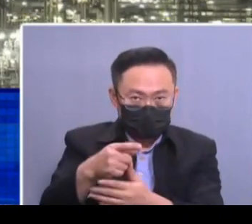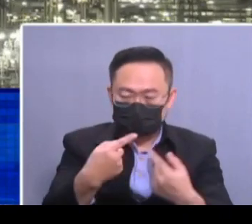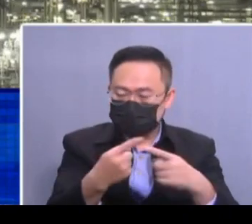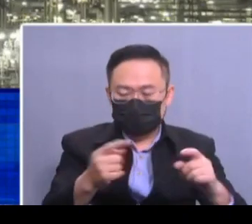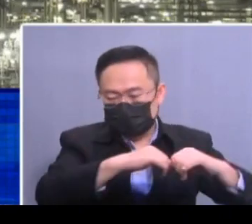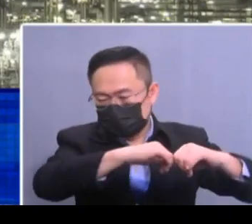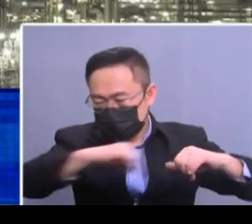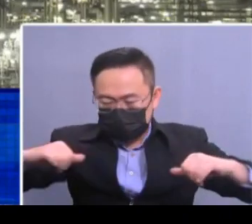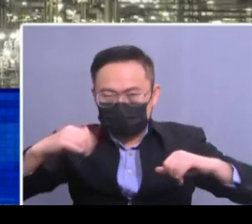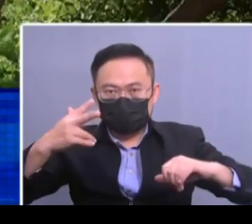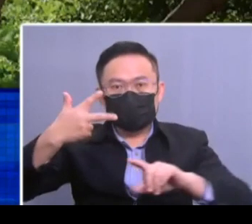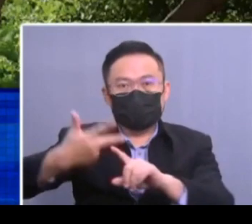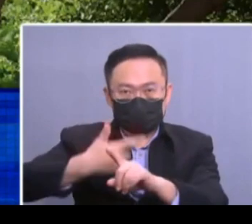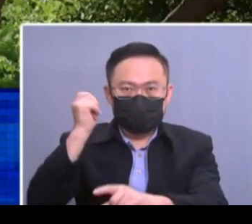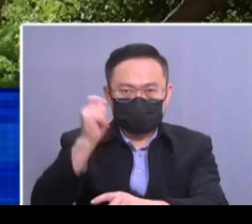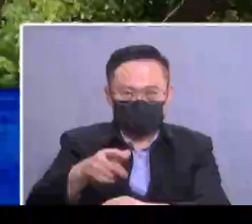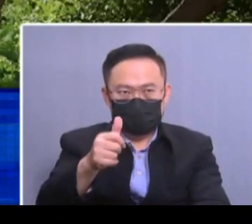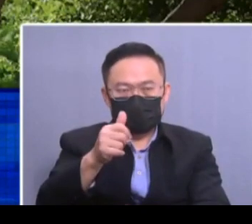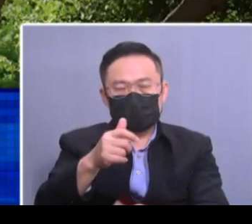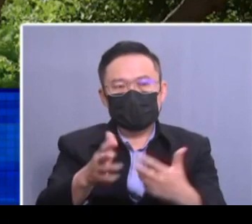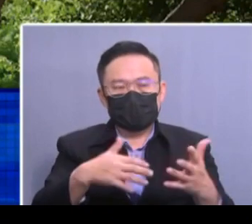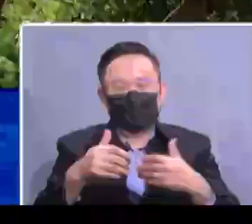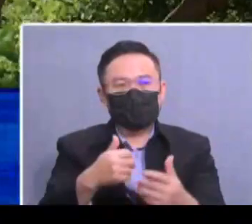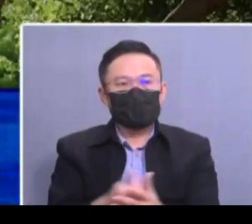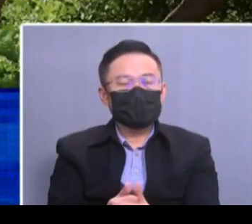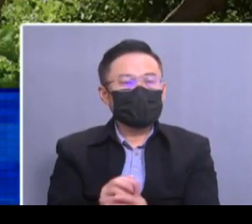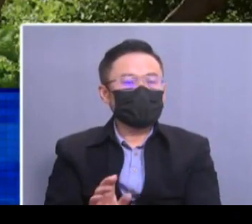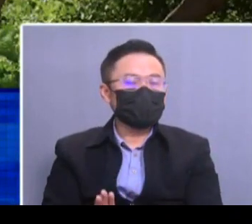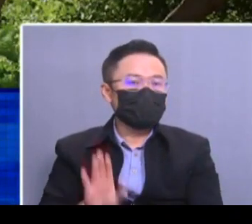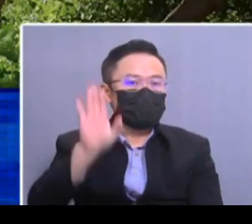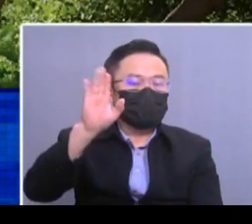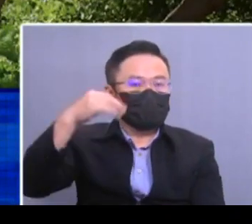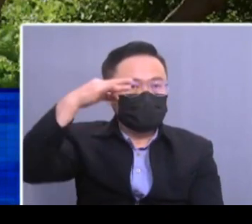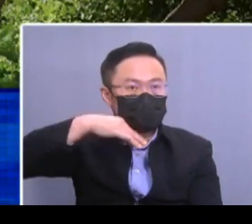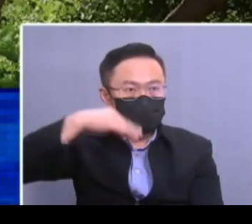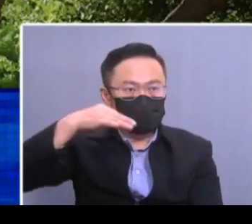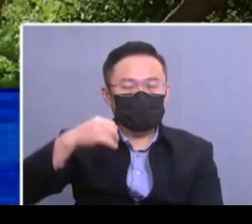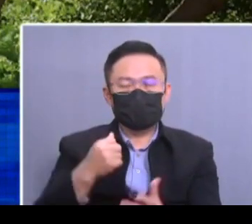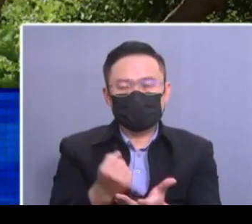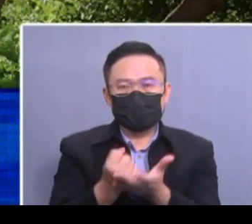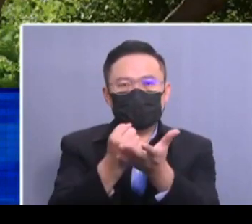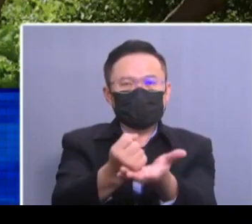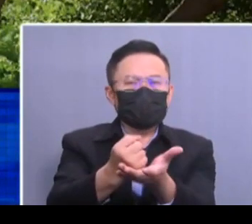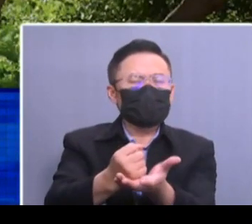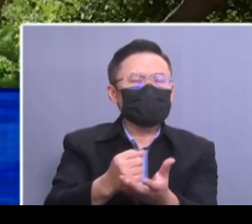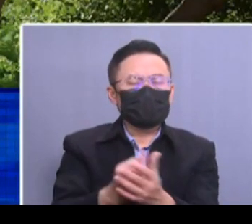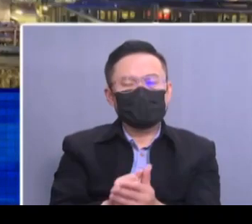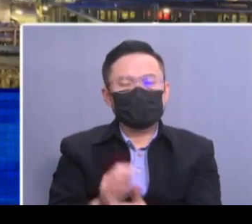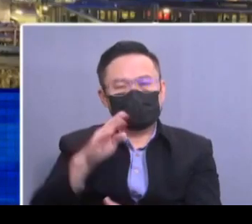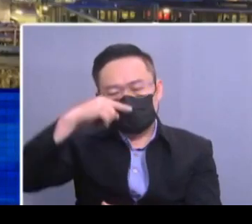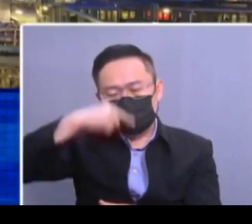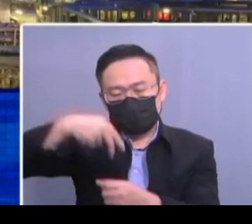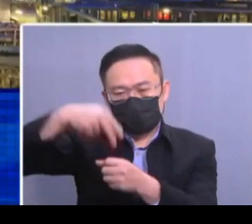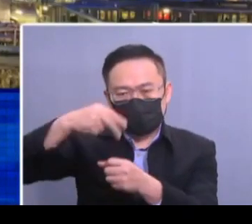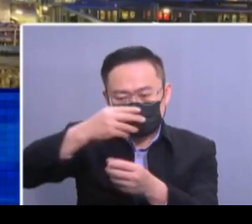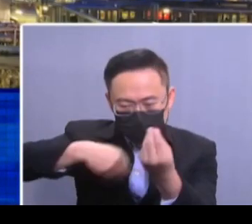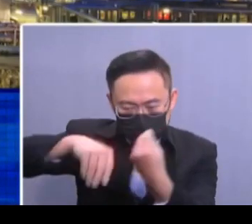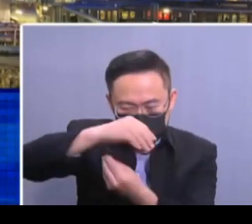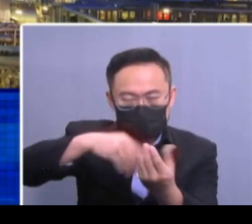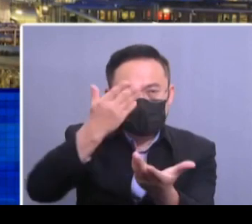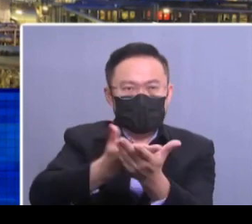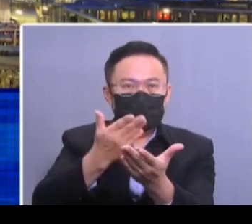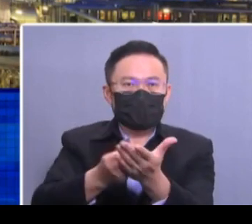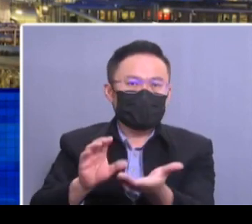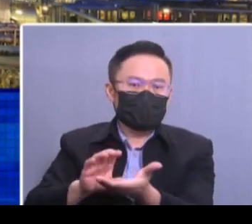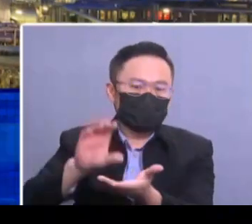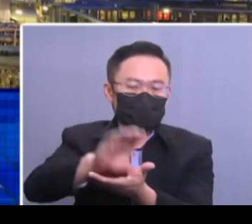ละ 10ให้ปตท.เป็นวงเงินเราสองหมื่นล้านบาทและทยอยจะเพิ่มทุนอีกหนึ่งหมื่นล้านบาทกระบวนการทั้งหมดก็จะเสร็จสิ้น